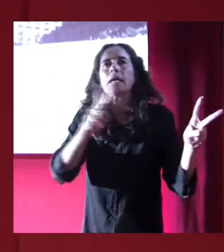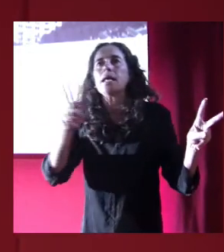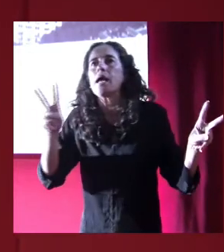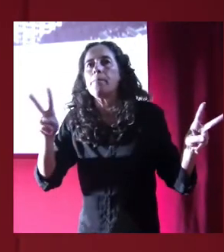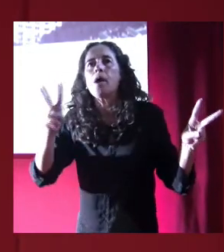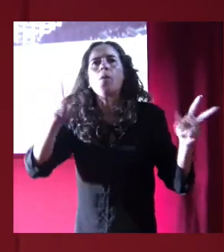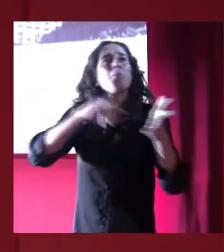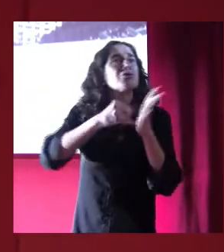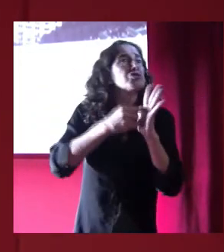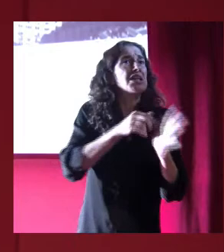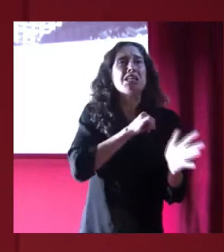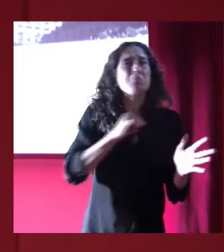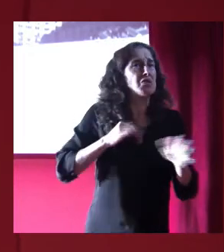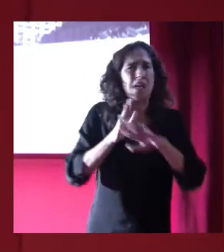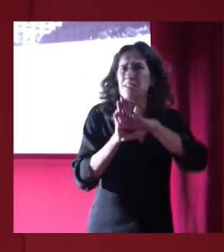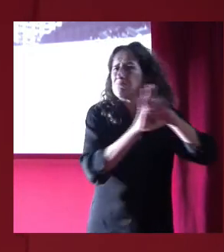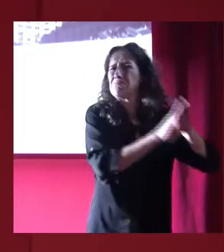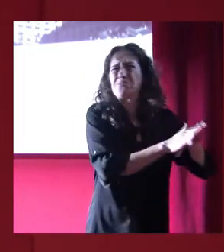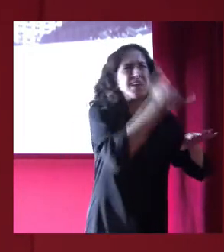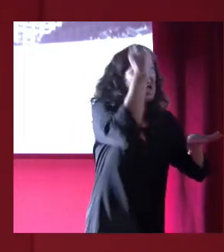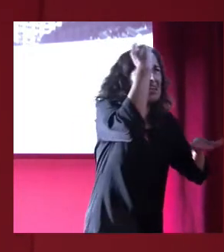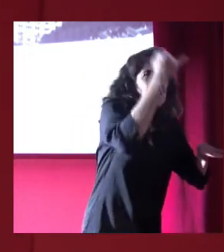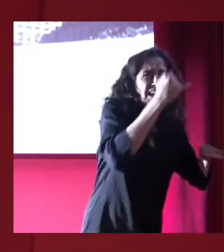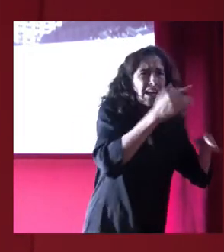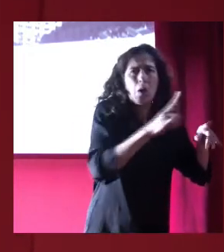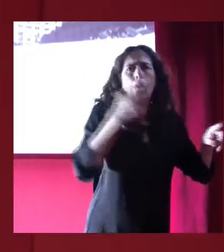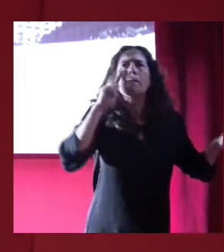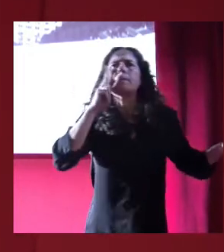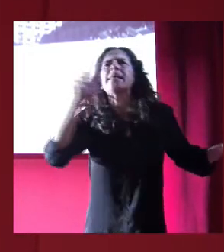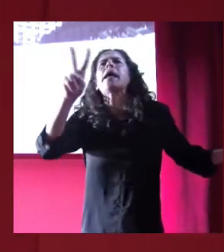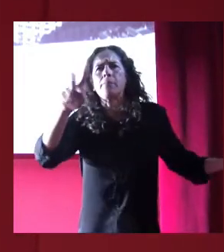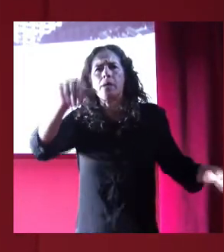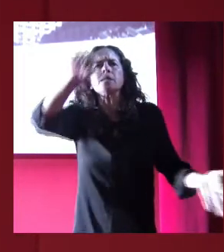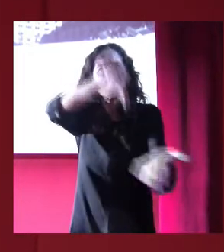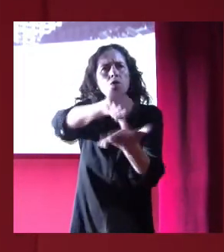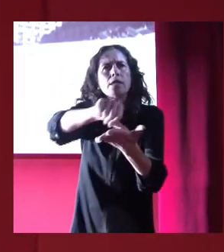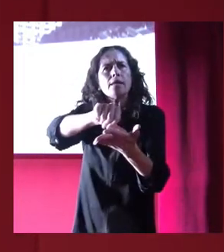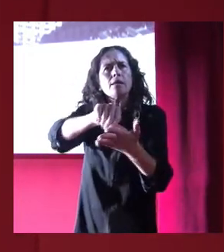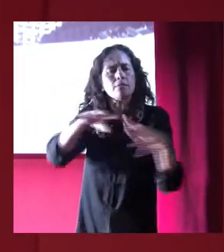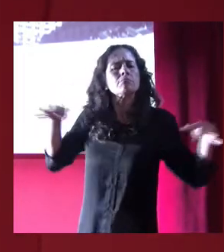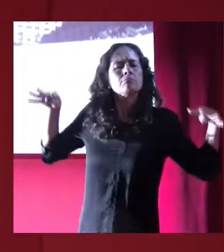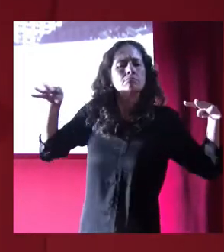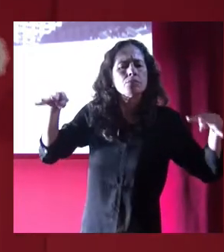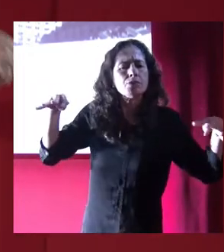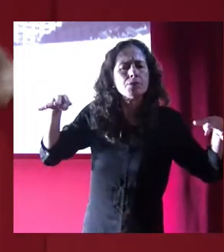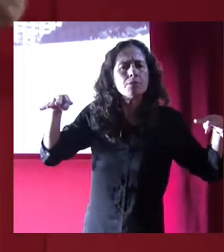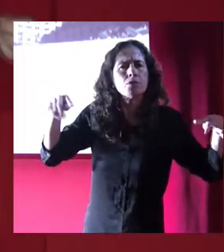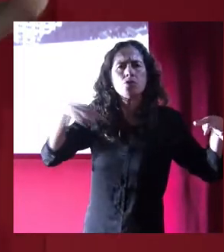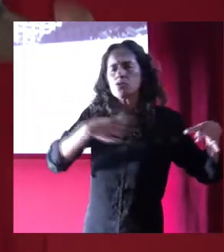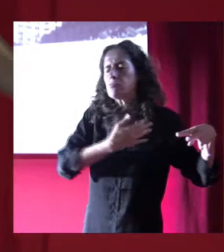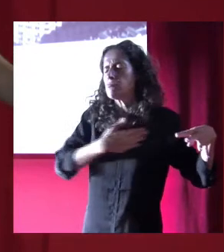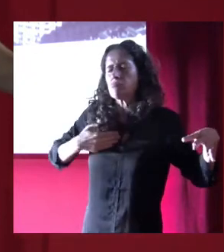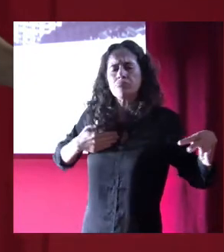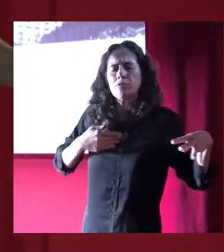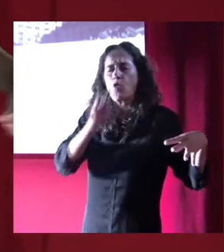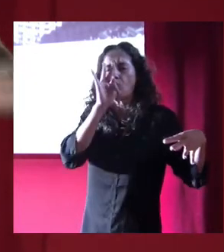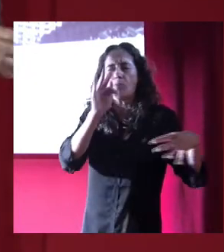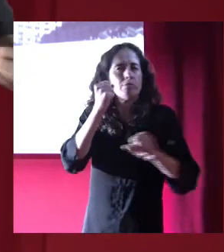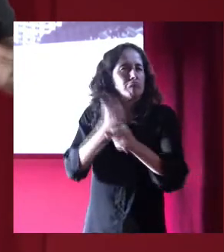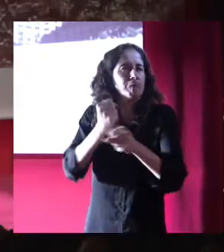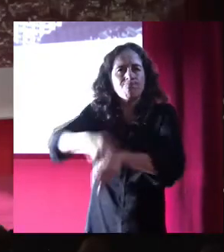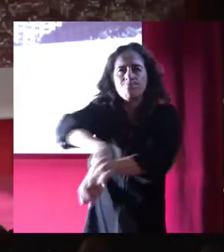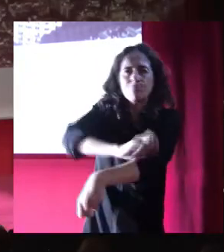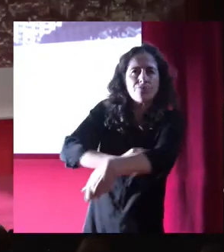projectes personals, d'ideologies, de mirades a curt, mirem la ciutat. Jo estic disposada a deixar-me la pell, aquest és el meu compromís,